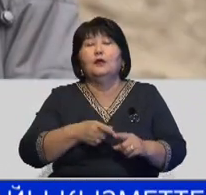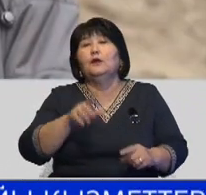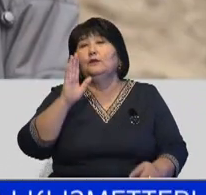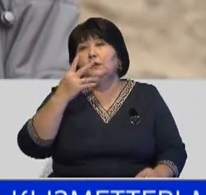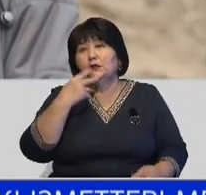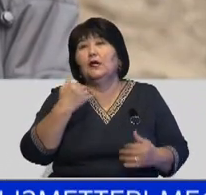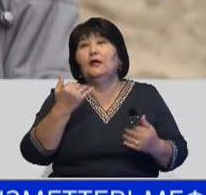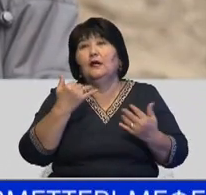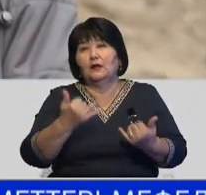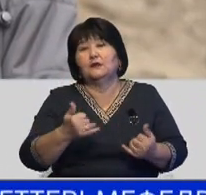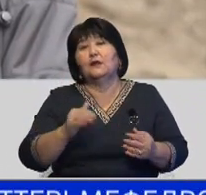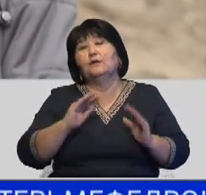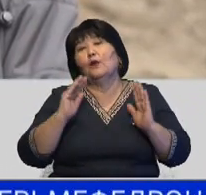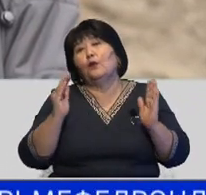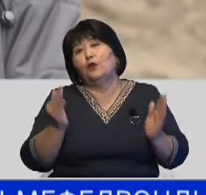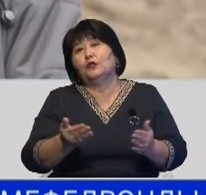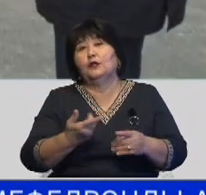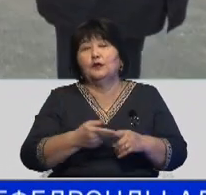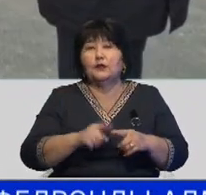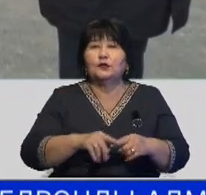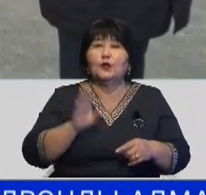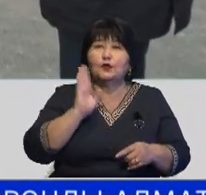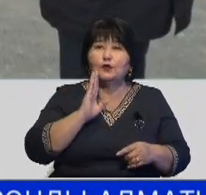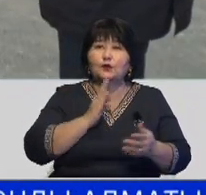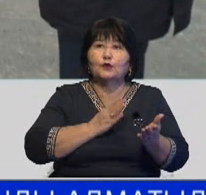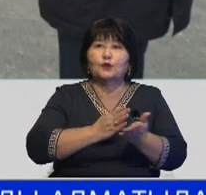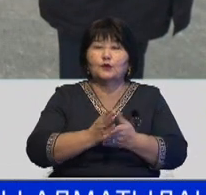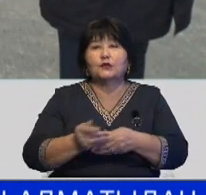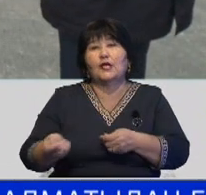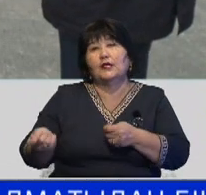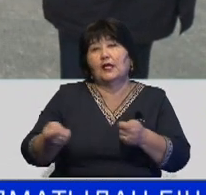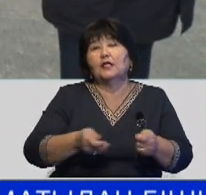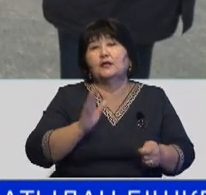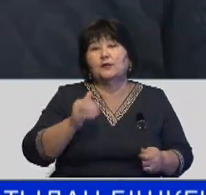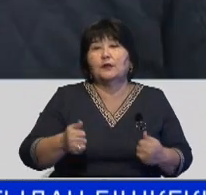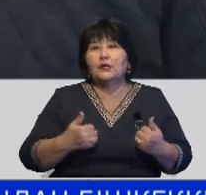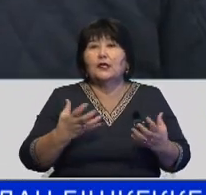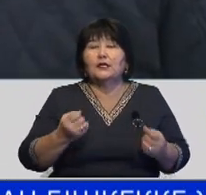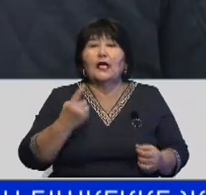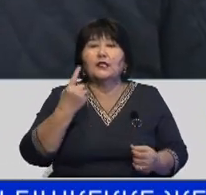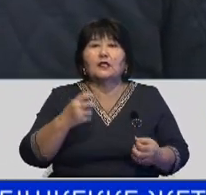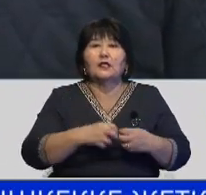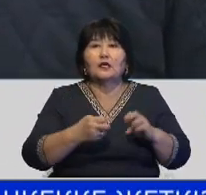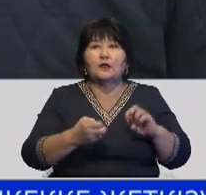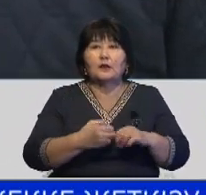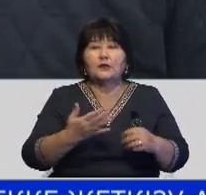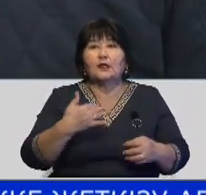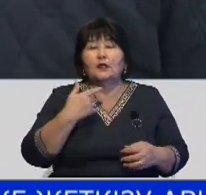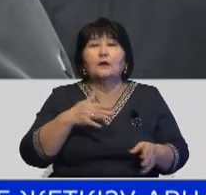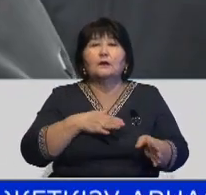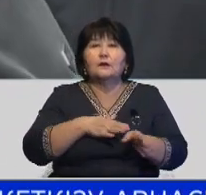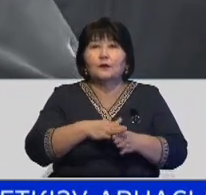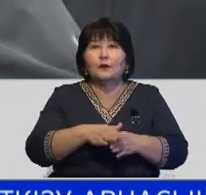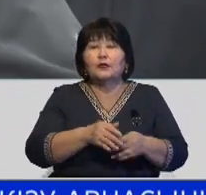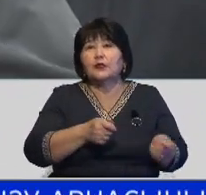болашақта қараймыз, оқшауландырылған су жүйесін тартып беру жағын қарастырып. Енді тағы да бір мәселе, көше жарығы толықтай